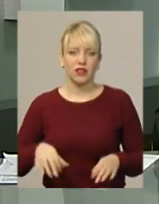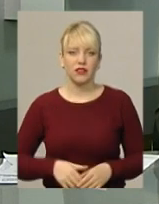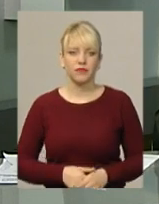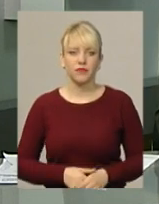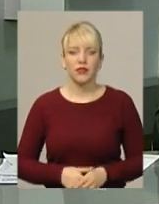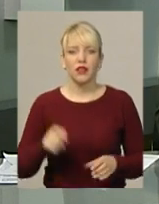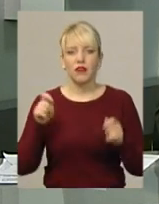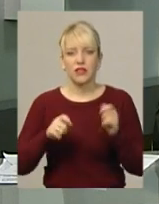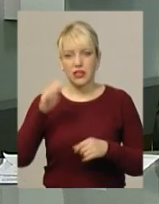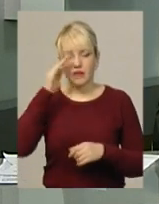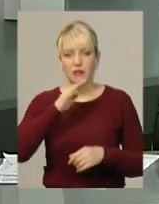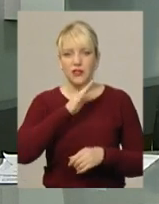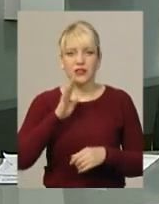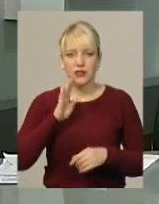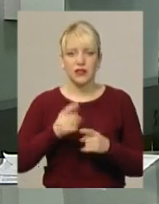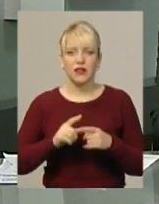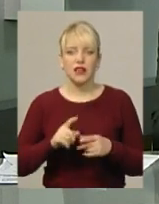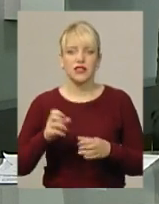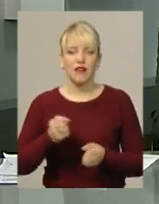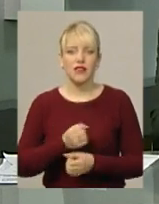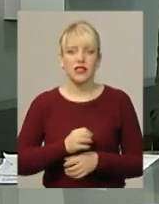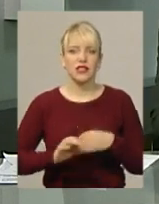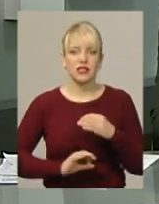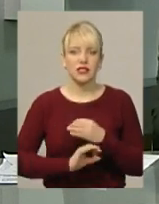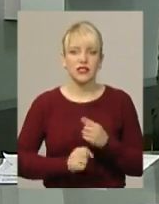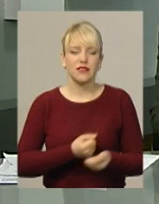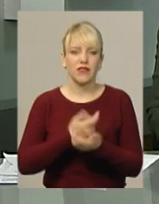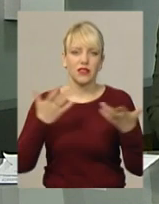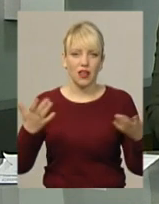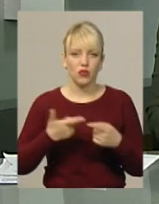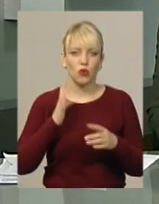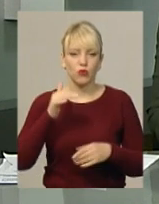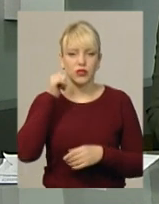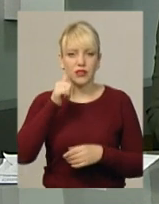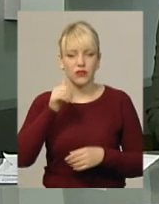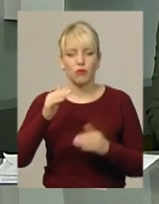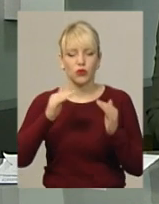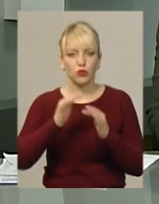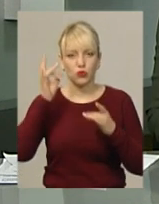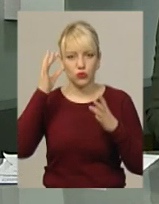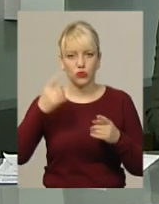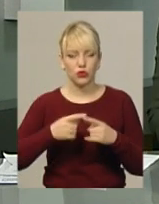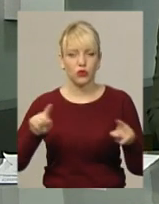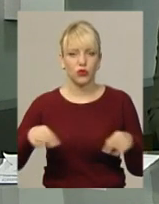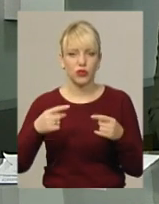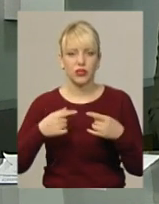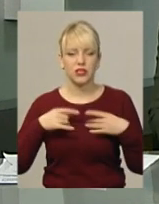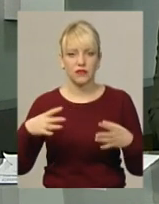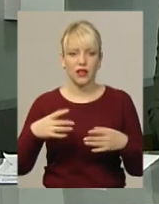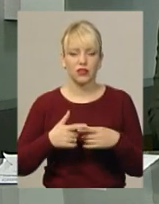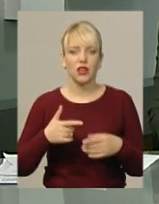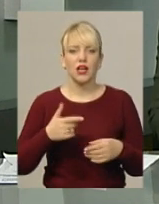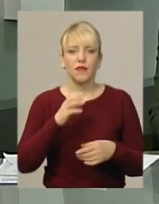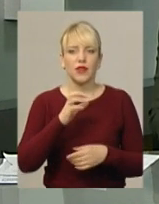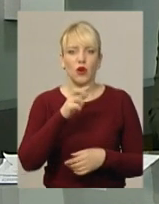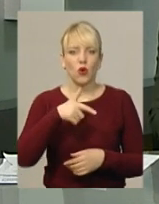Фестиваль батьківства «Світанок» відбудеться завтра у Хмельницькому міському будинку культури. Організатор свята, голова громадської організації «Світанок»